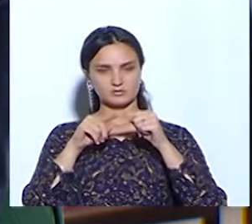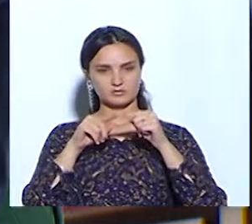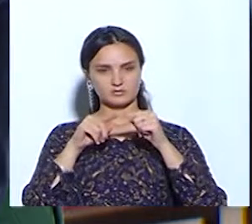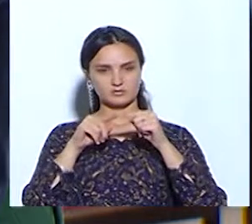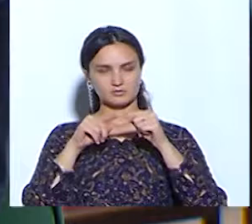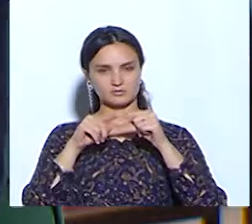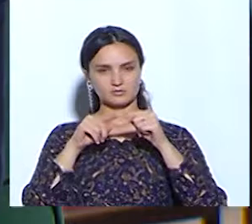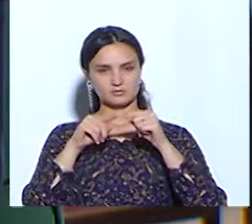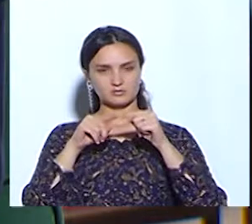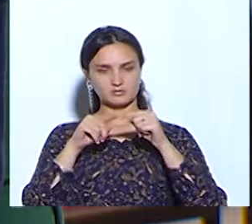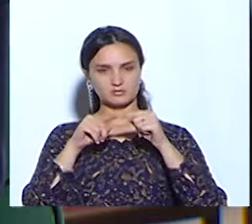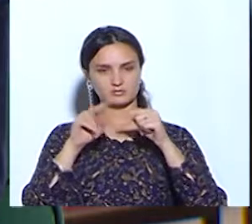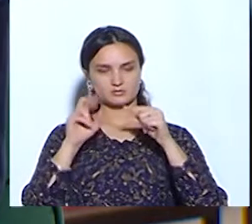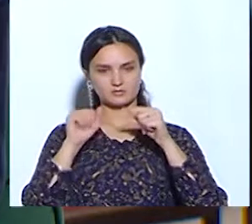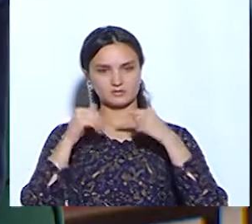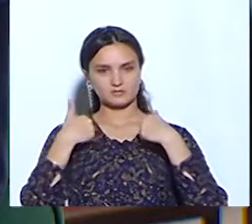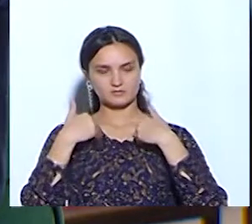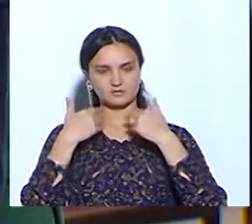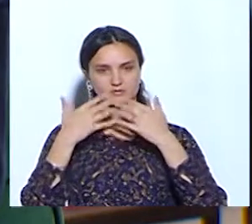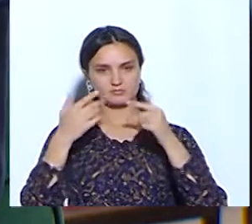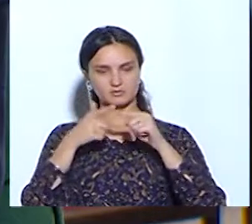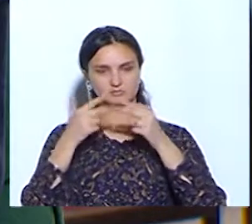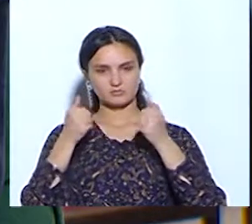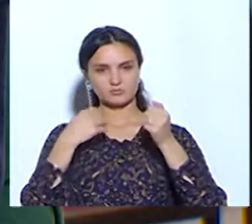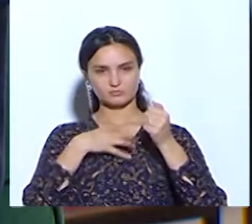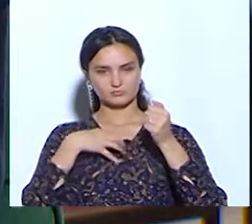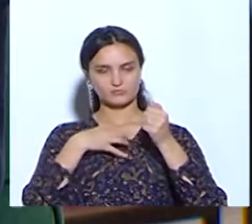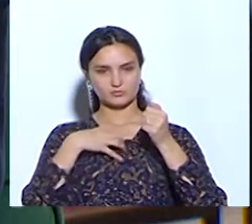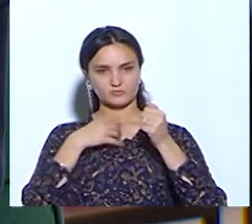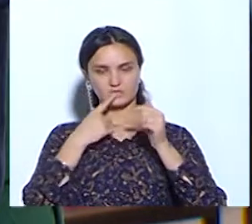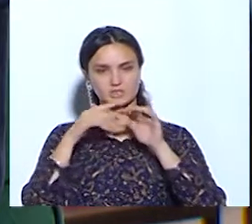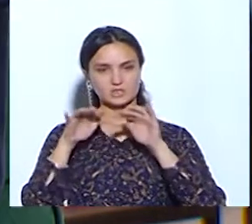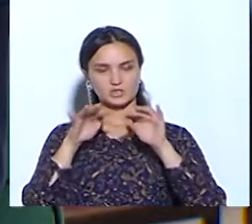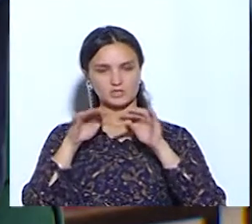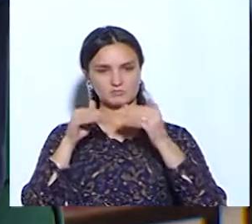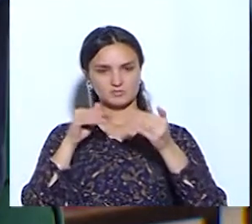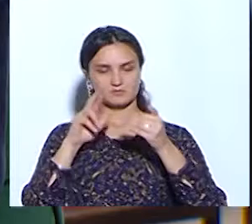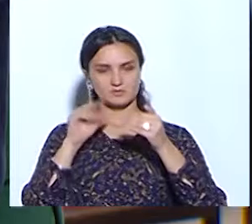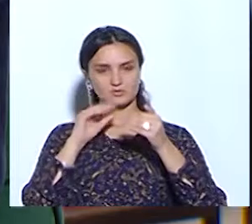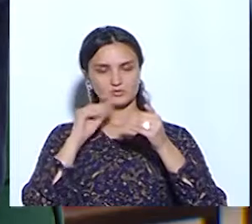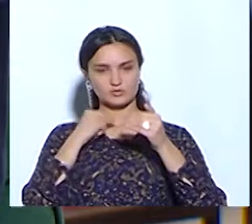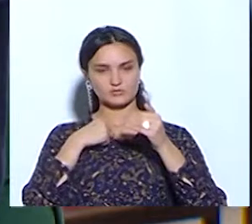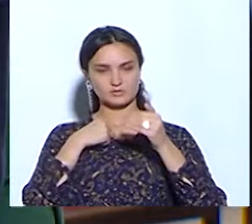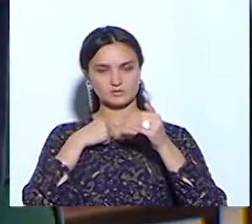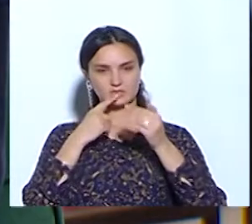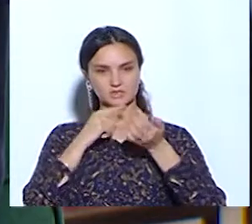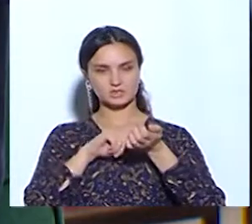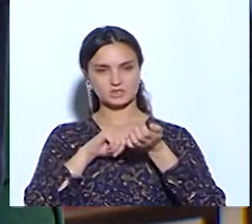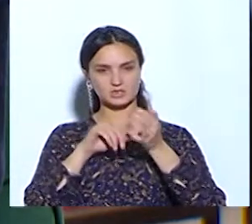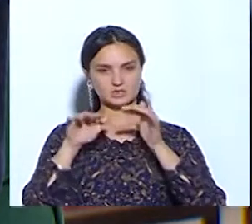გამოიხატება. კავიტამინი ბუნებრივი მნიშვნელოვანი კომპონენტია სისხლის შერედების და ამიტომ, როდესაც ჩვენ